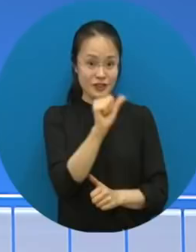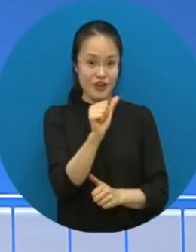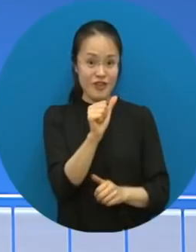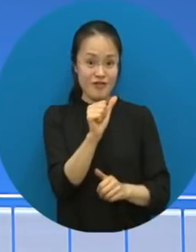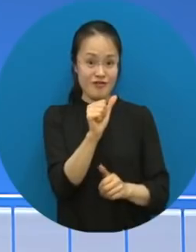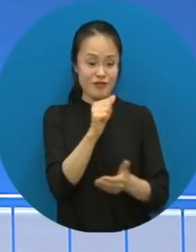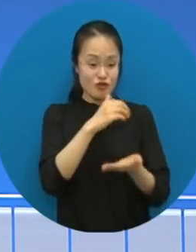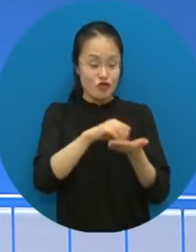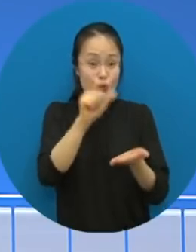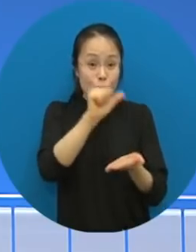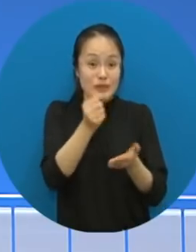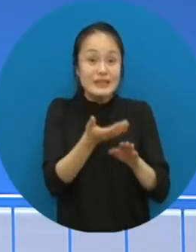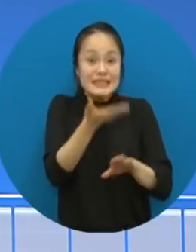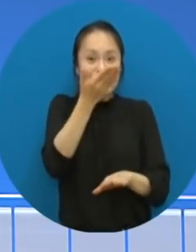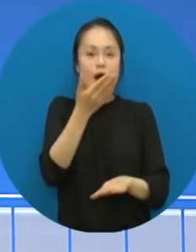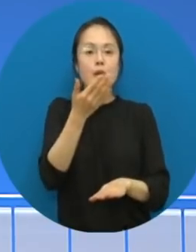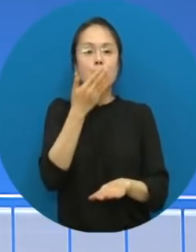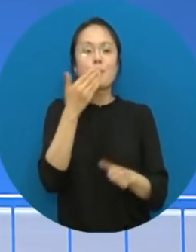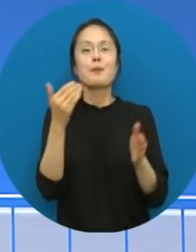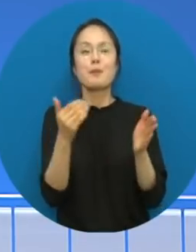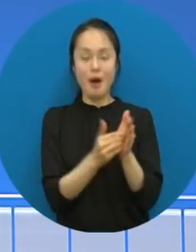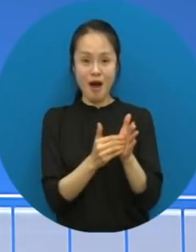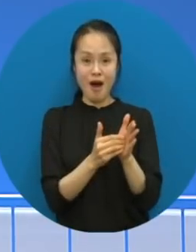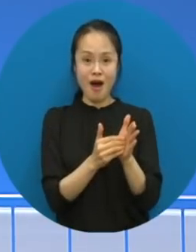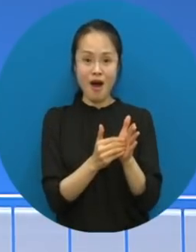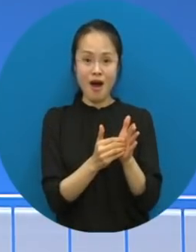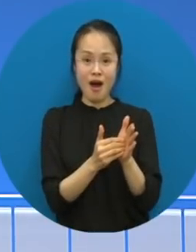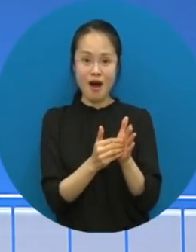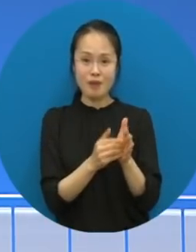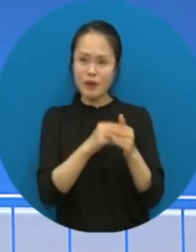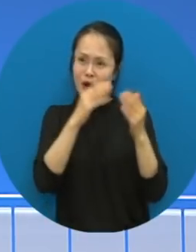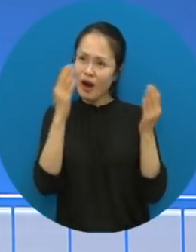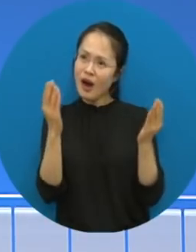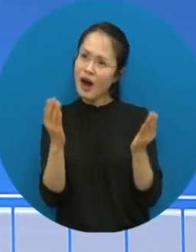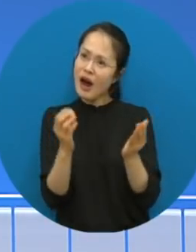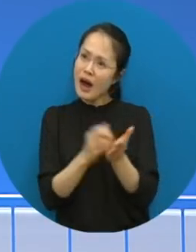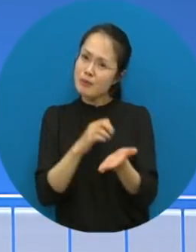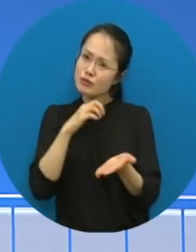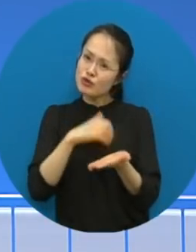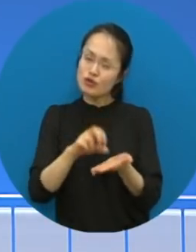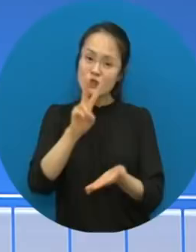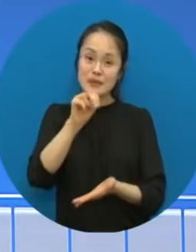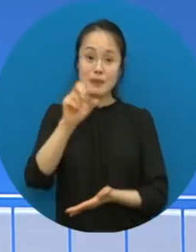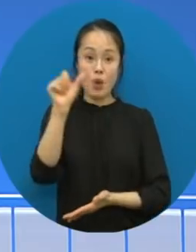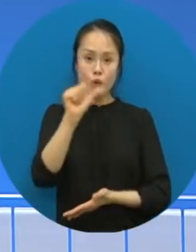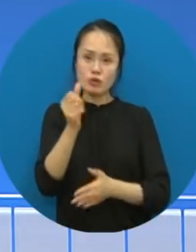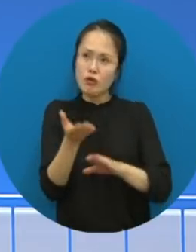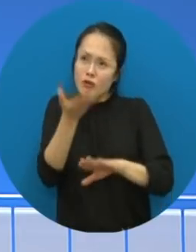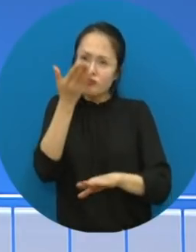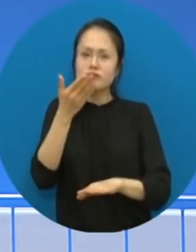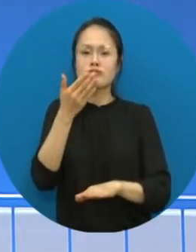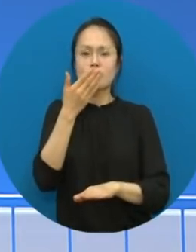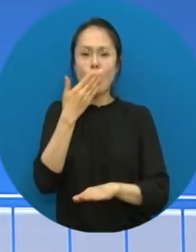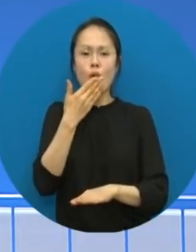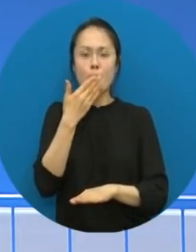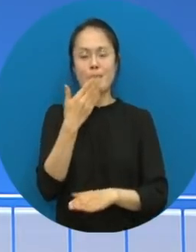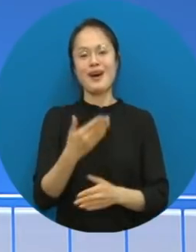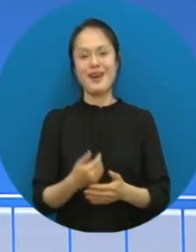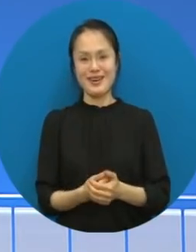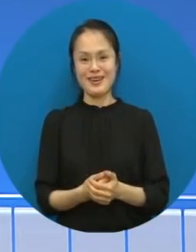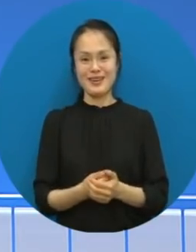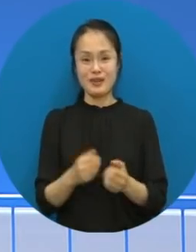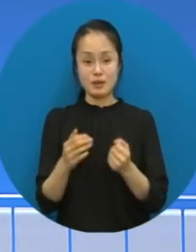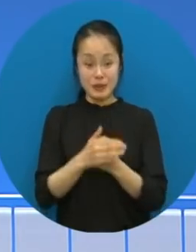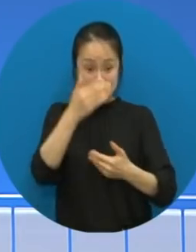아이들과 그때 인구분포 보면 적어도 4대 1, 한 2만 5천은 적어도 먹은 것 같아요. 할렐루야. 남은